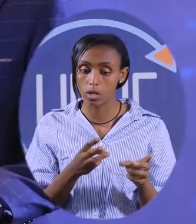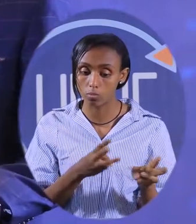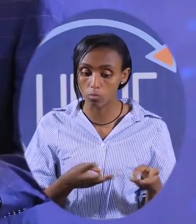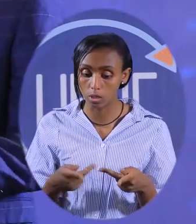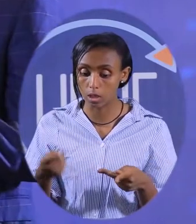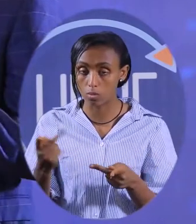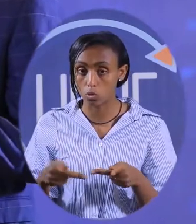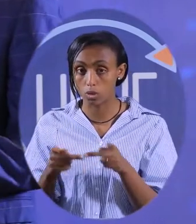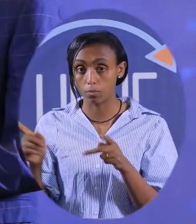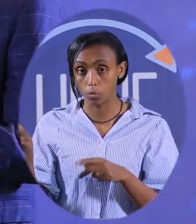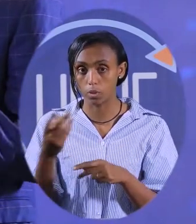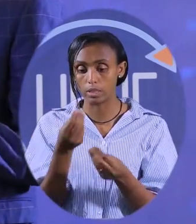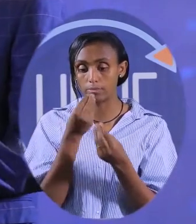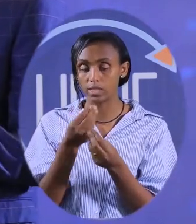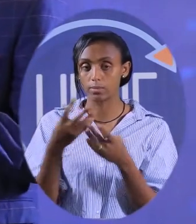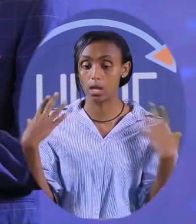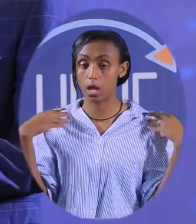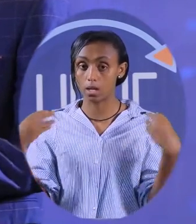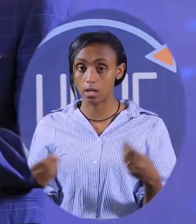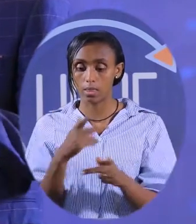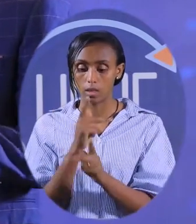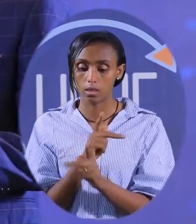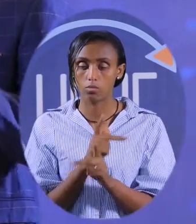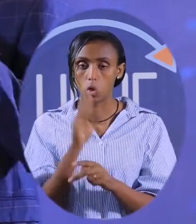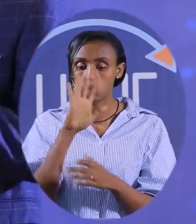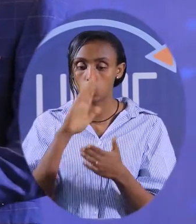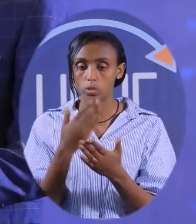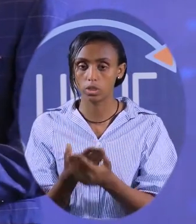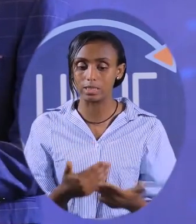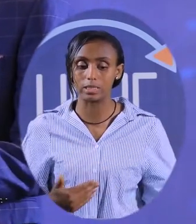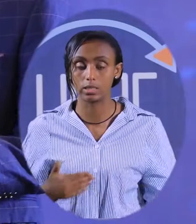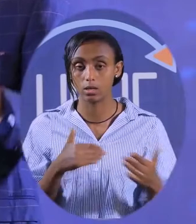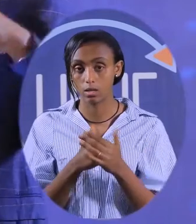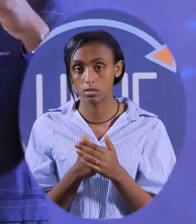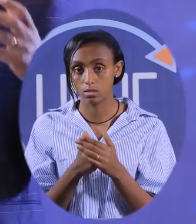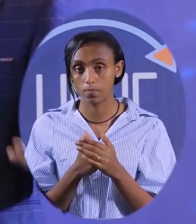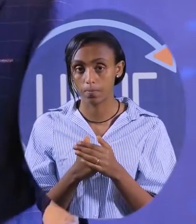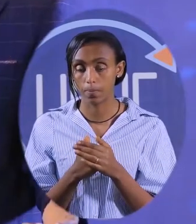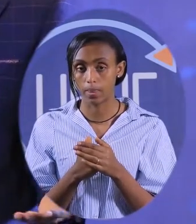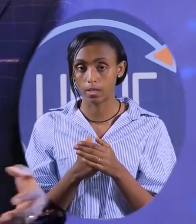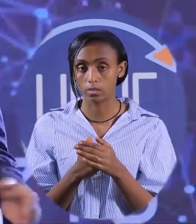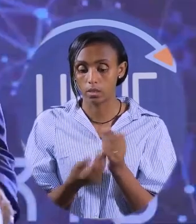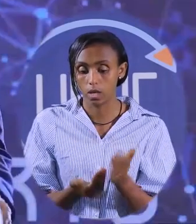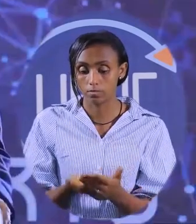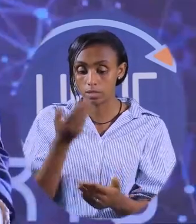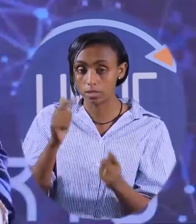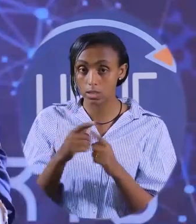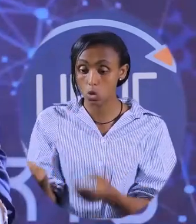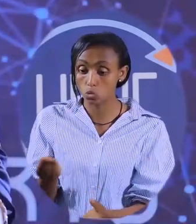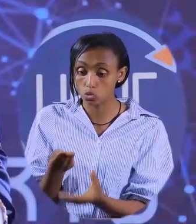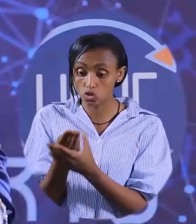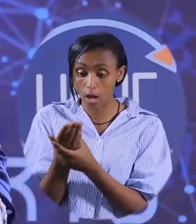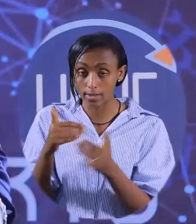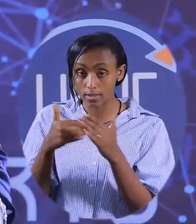በሌሎች ስፍራዎች ውስጥ የምግብ ደህንነት ተጠብቆ ለሰው ልጅ እንዲደርስ ከምርት እስከ ጉርሻ